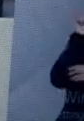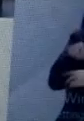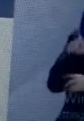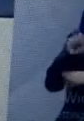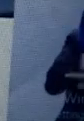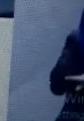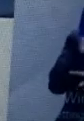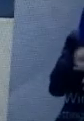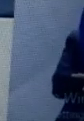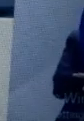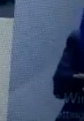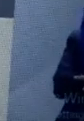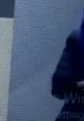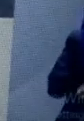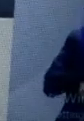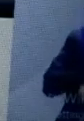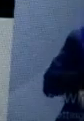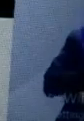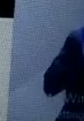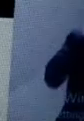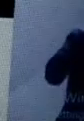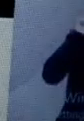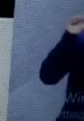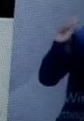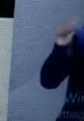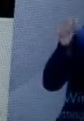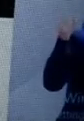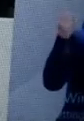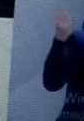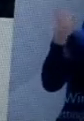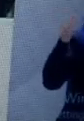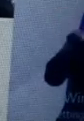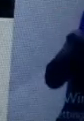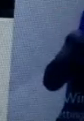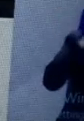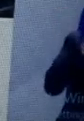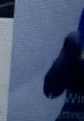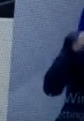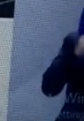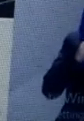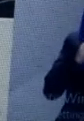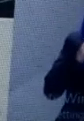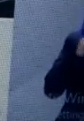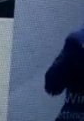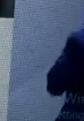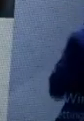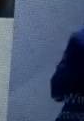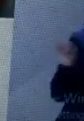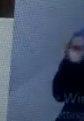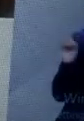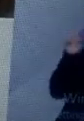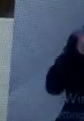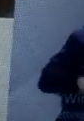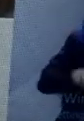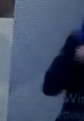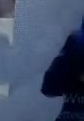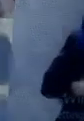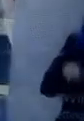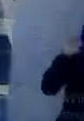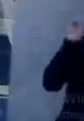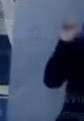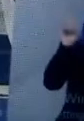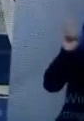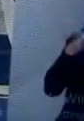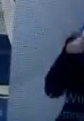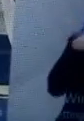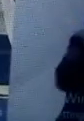Walaupun saya telah mengumumkan banyak kelonggaran ini, ini tidak bermakna tiada lagi apa-apa sekatan yang